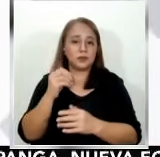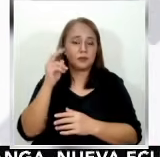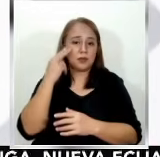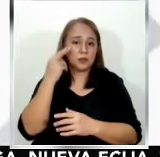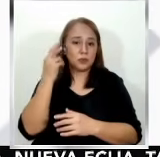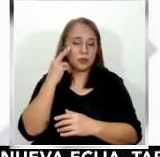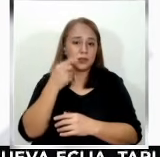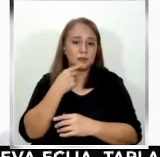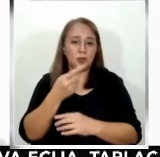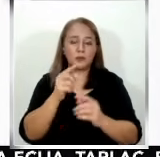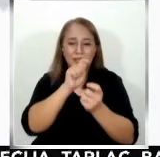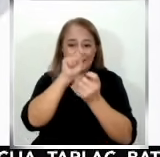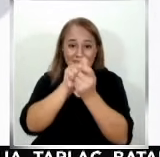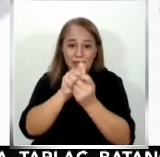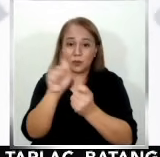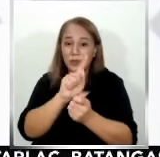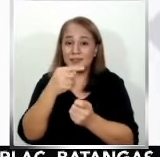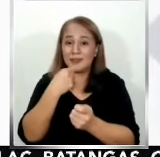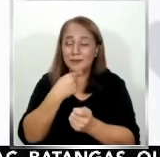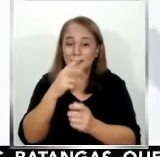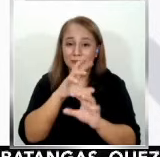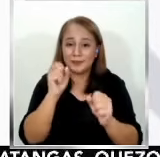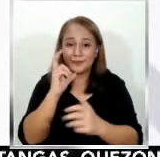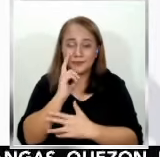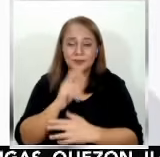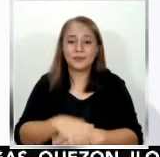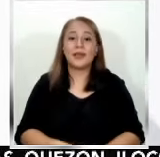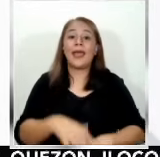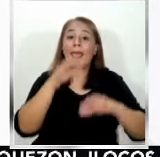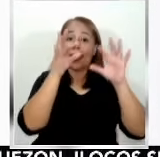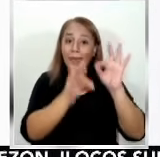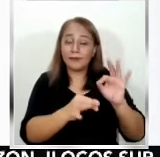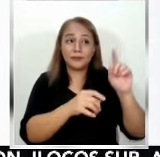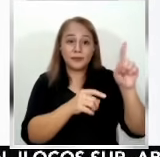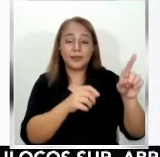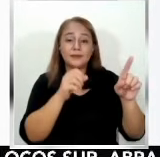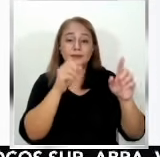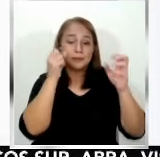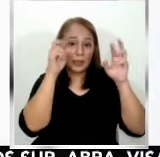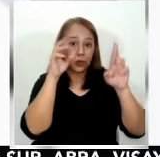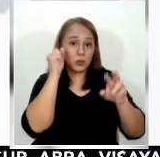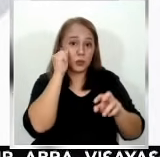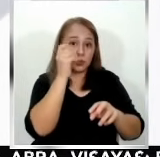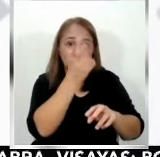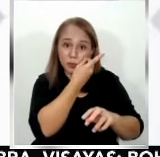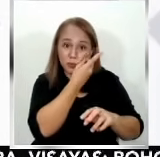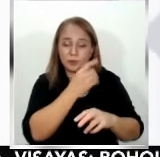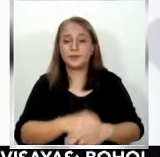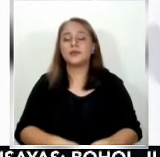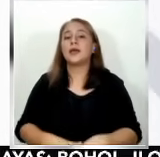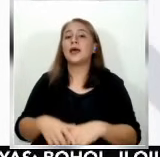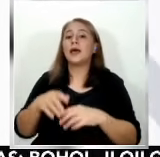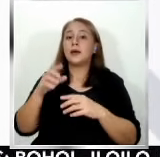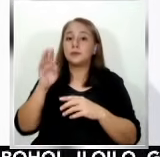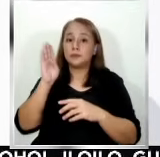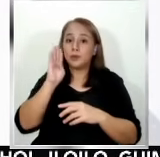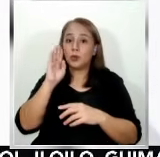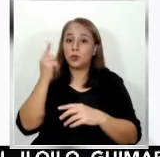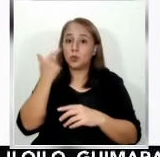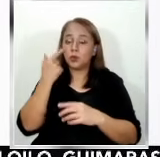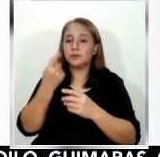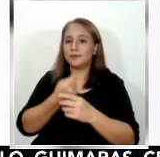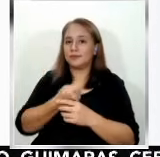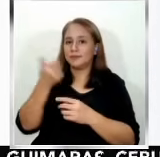exact, ang sabi niya, kung tatakbo si Mayor Sara, Bong is out. Ako naman, dahil